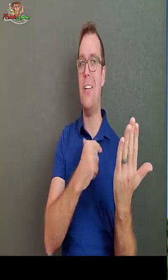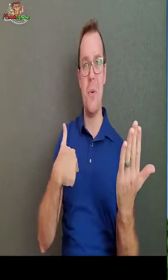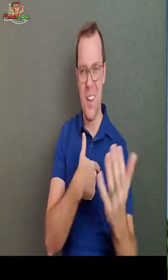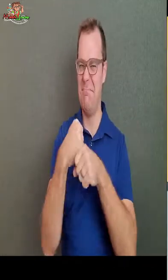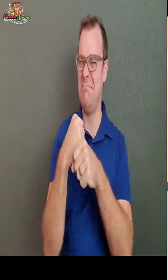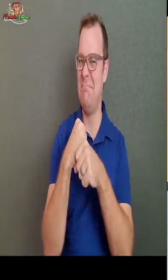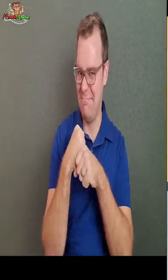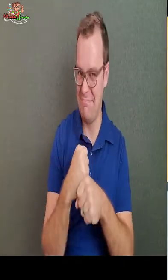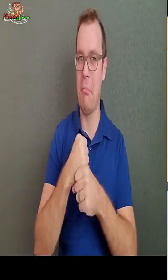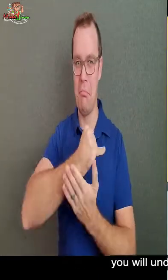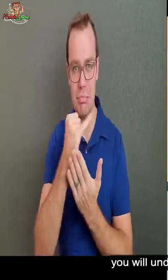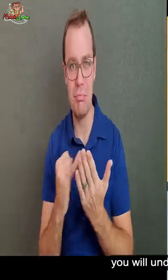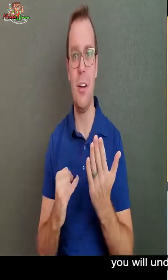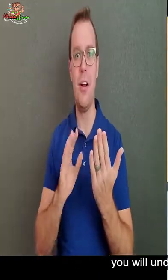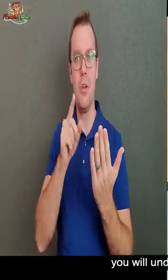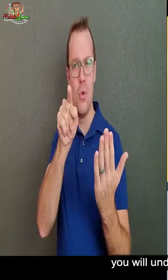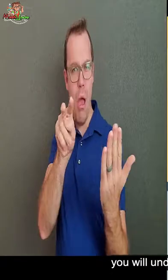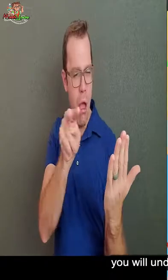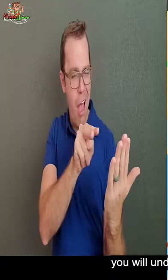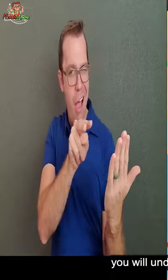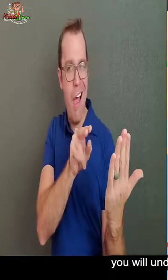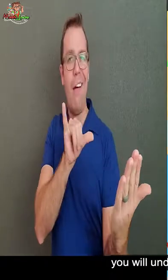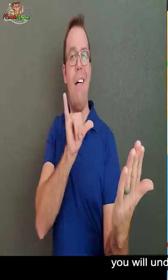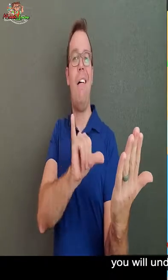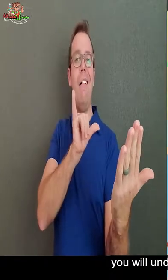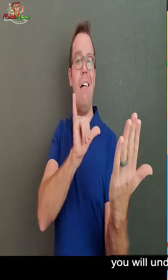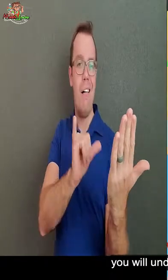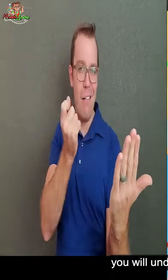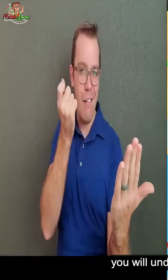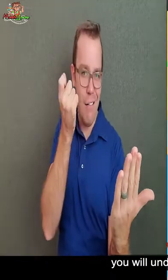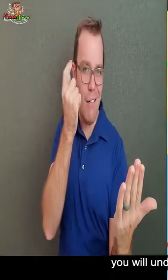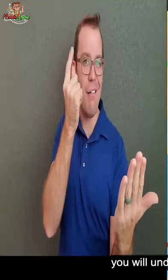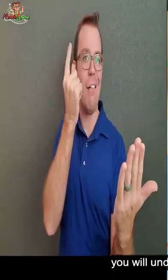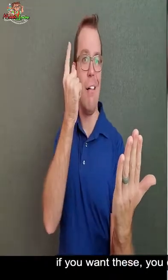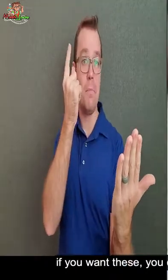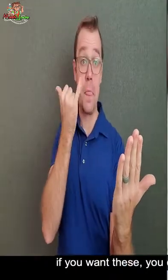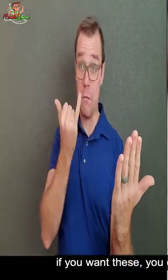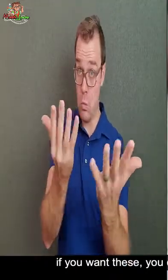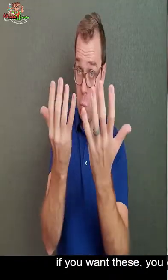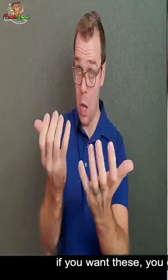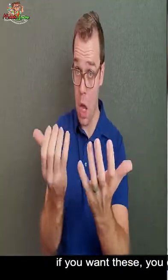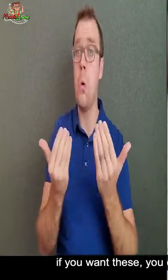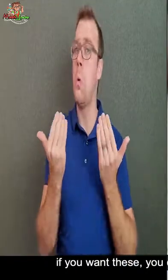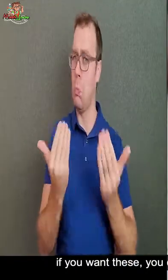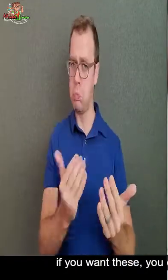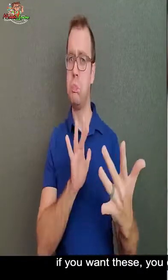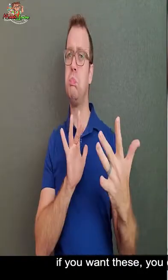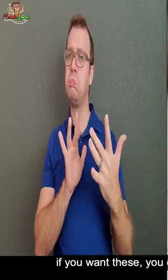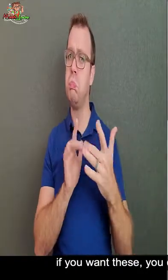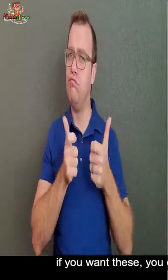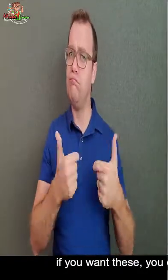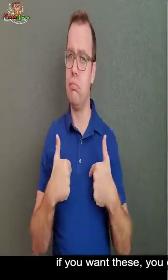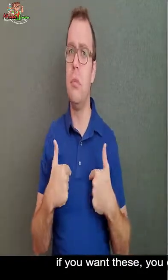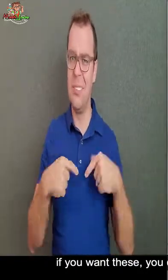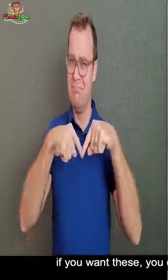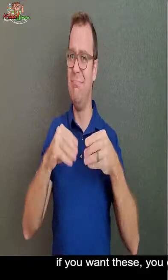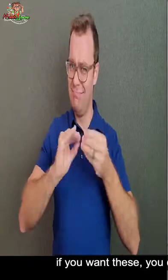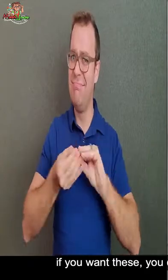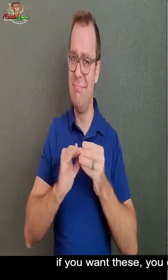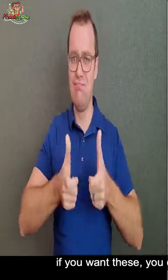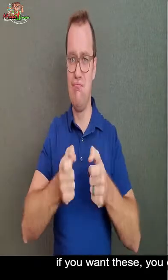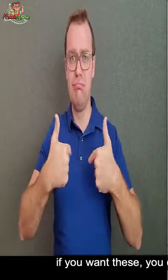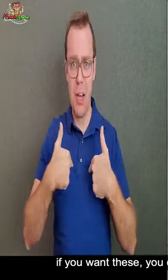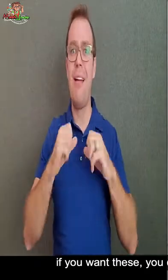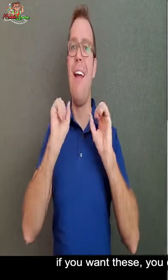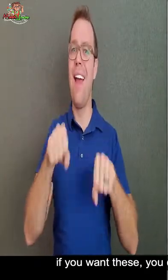हैं। ये पोस्टर्स जो आप देख रहे हैं ना, अगर आप उसको देखोगे तो आप बहुत कुछ समझ जाओगे। आपको चाहिए ये नंबर पे हम आपको मैसेज कर दीजिए, आप हमको, हम